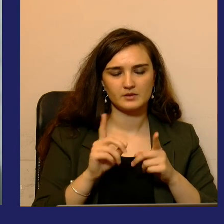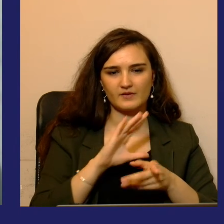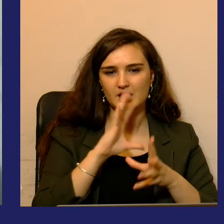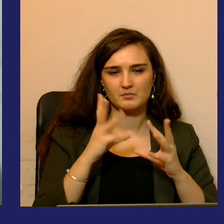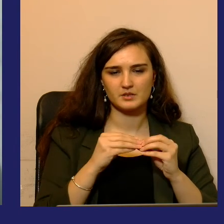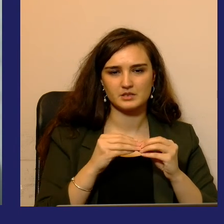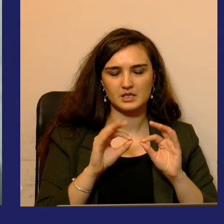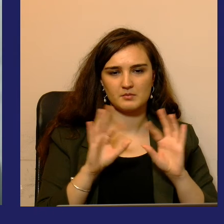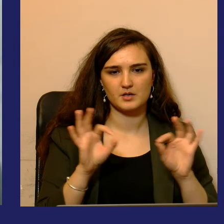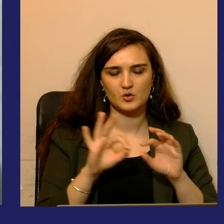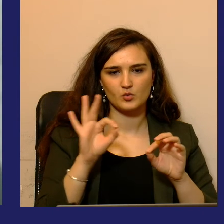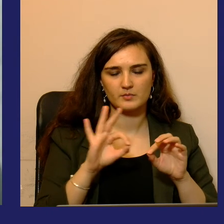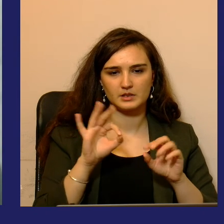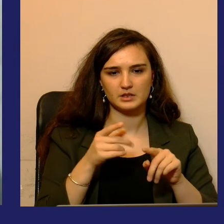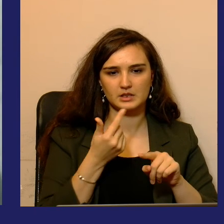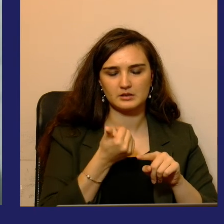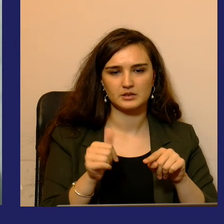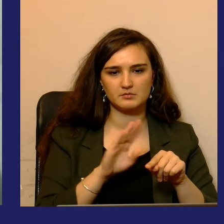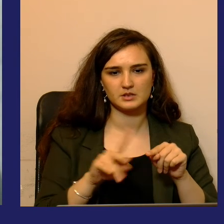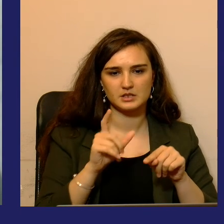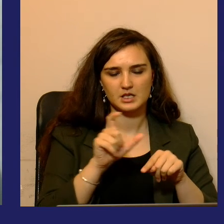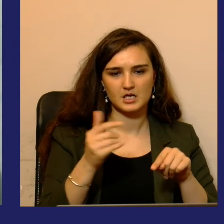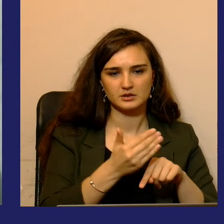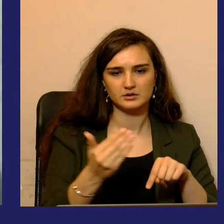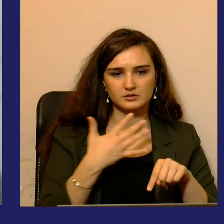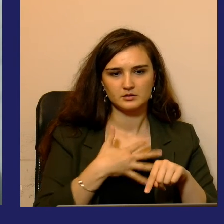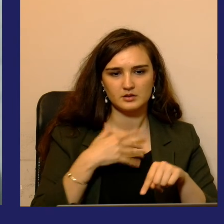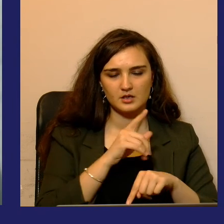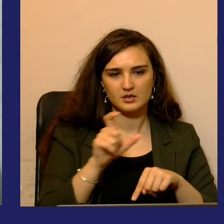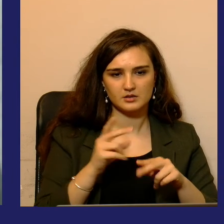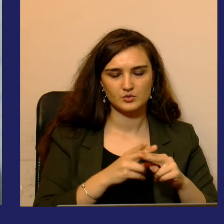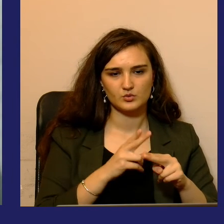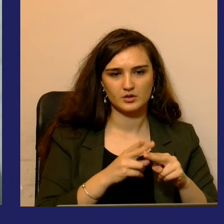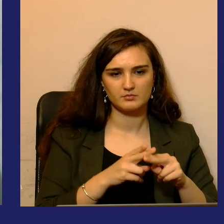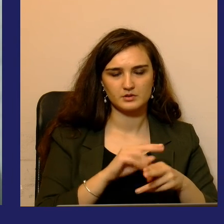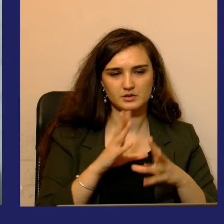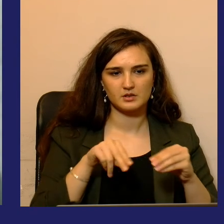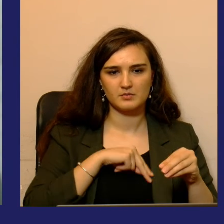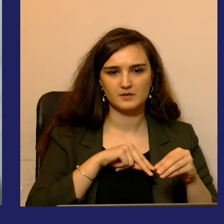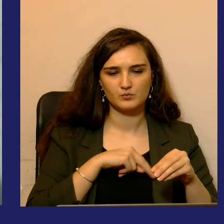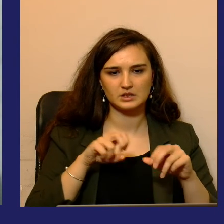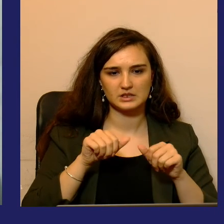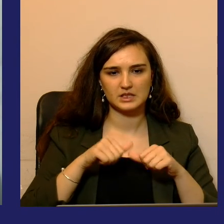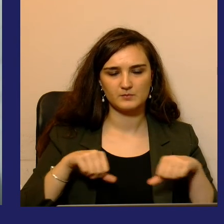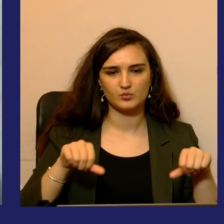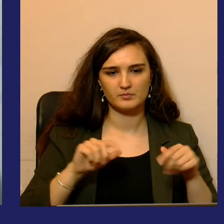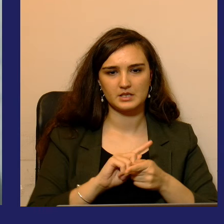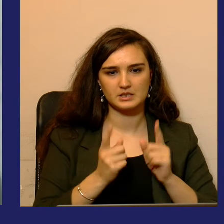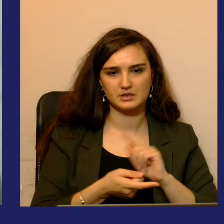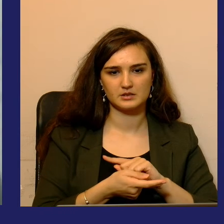ყველა ფერზე ლაპარაკობენ გარდა იმისა, რაც ხალხს ადარდებს და რაც ხალხს აწუხებს. საპარლამენტო ტრიბუნები